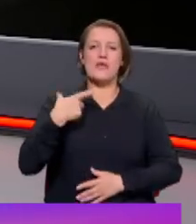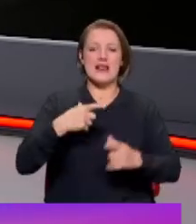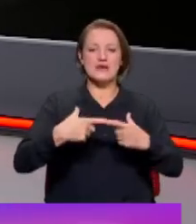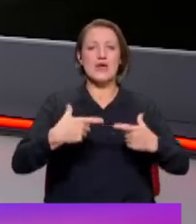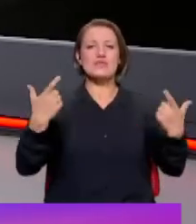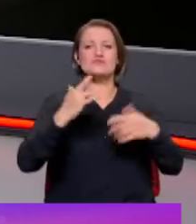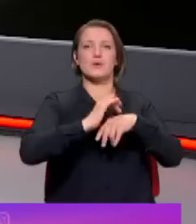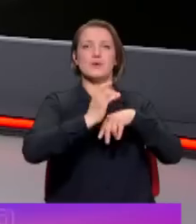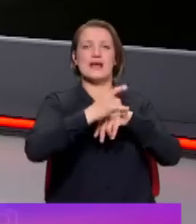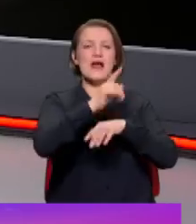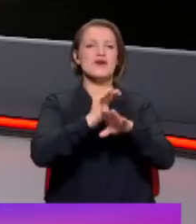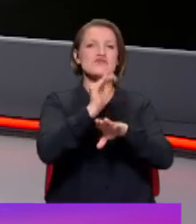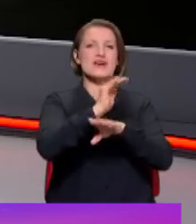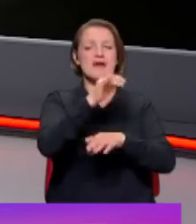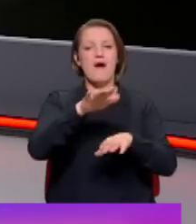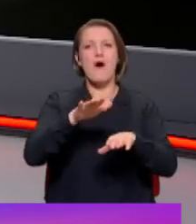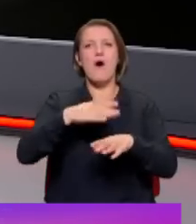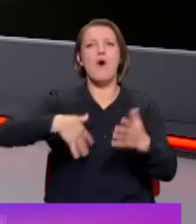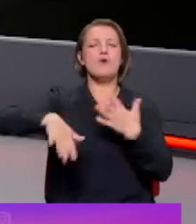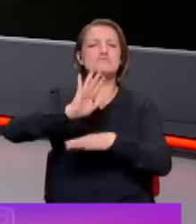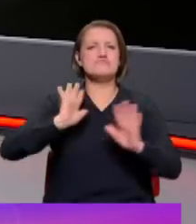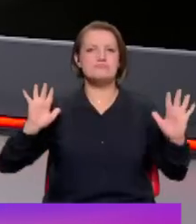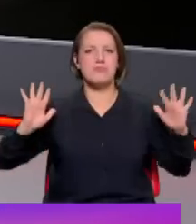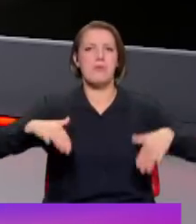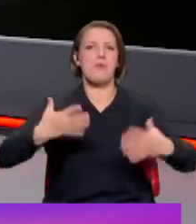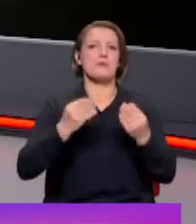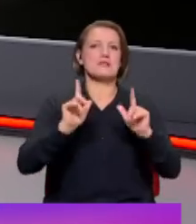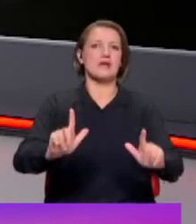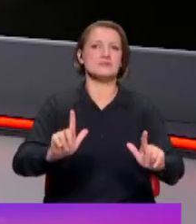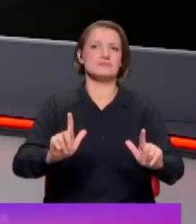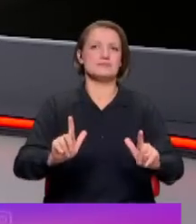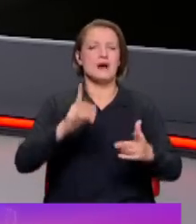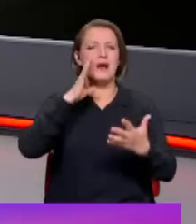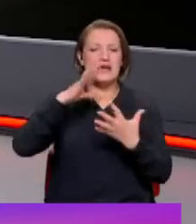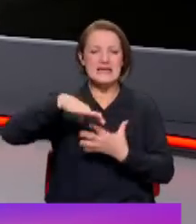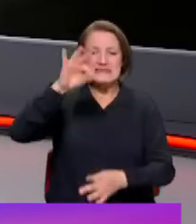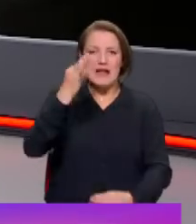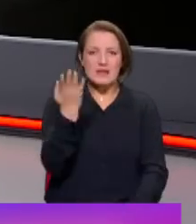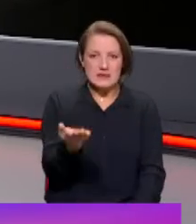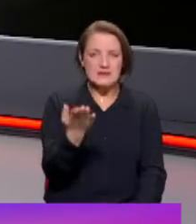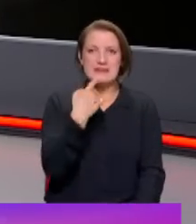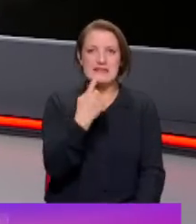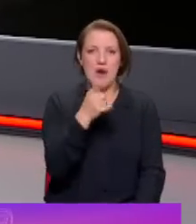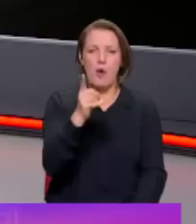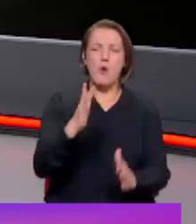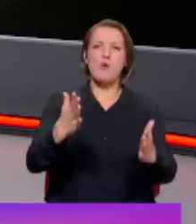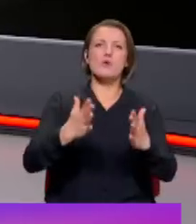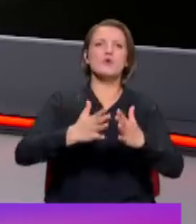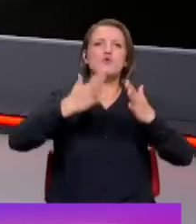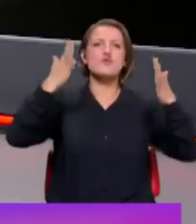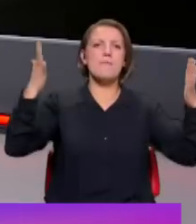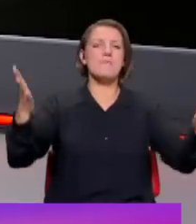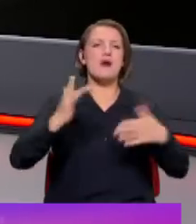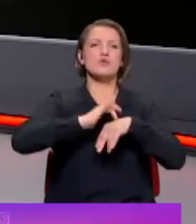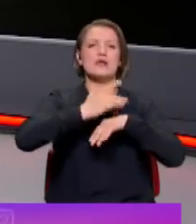gelişmiş ülkelerde yaşayan ın Ortalığı ayağa kaldırması lazım sevgili izleyenler insanlık diye o koca koca ülkelerin